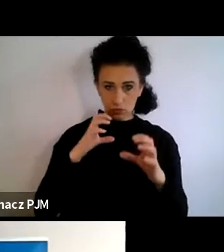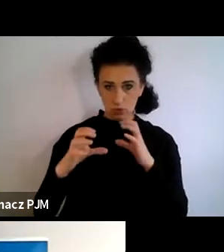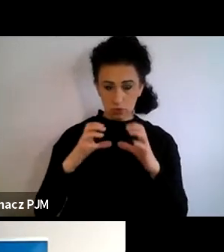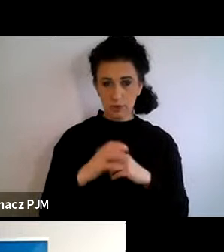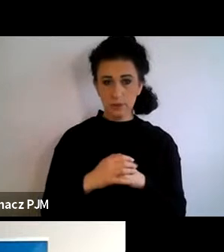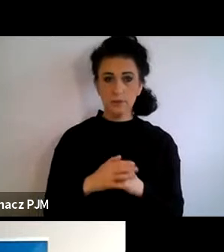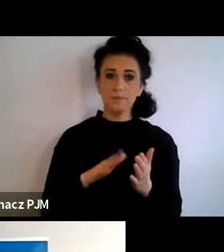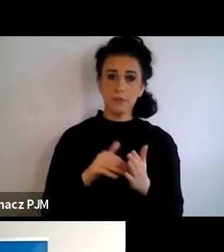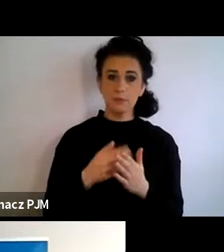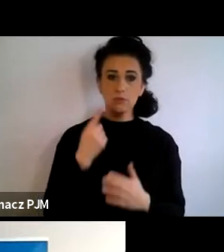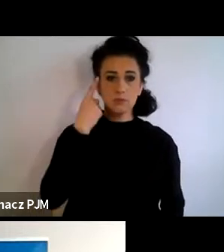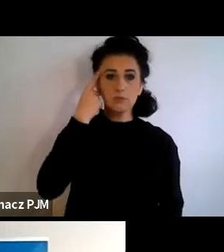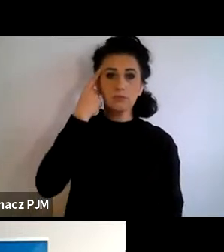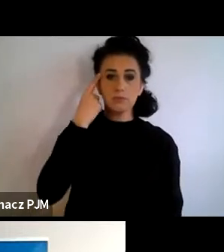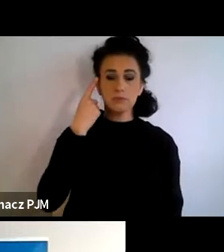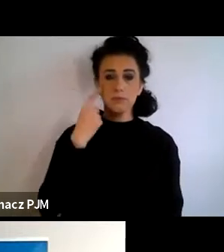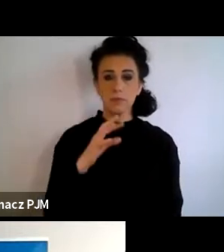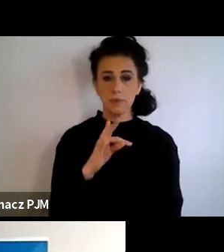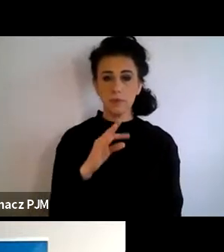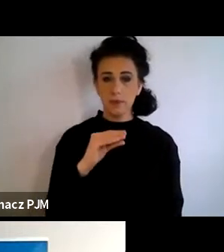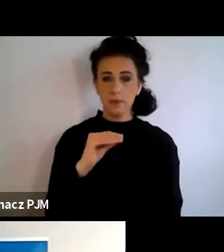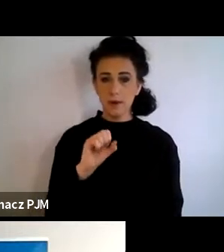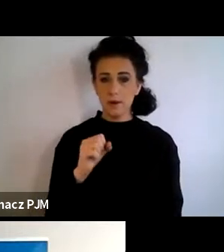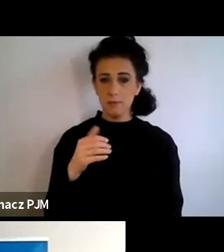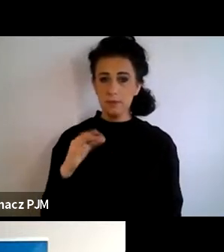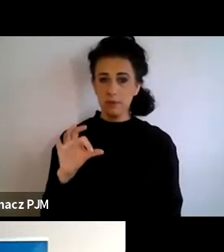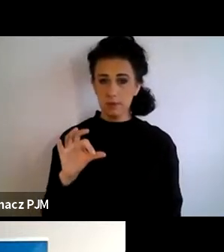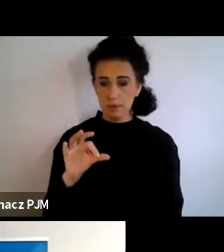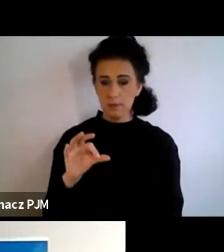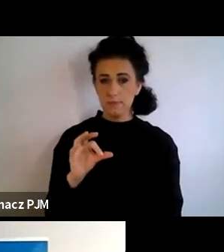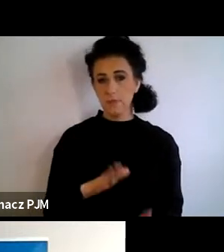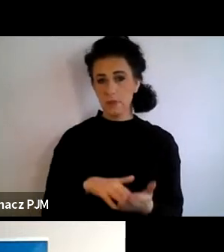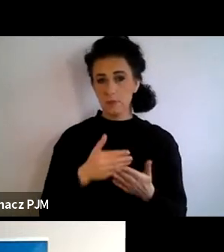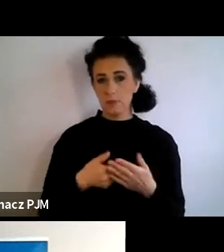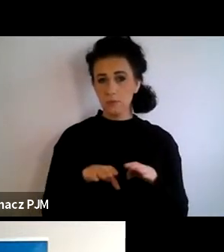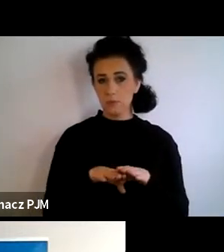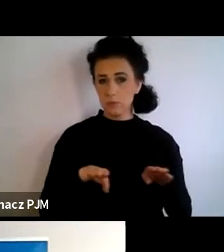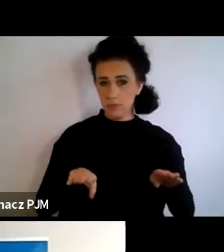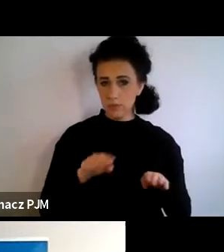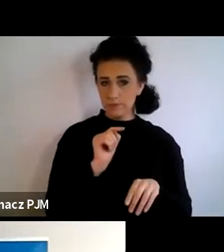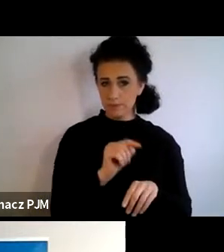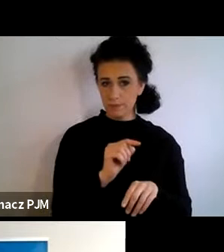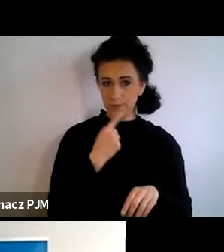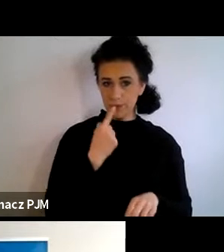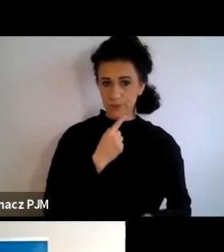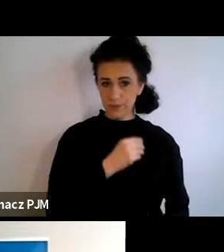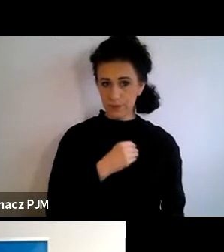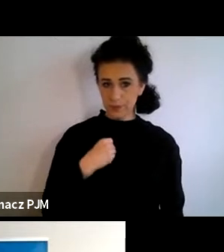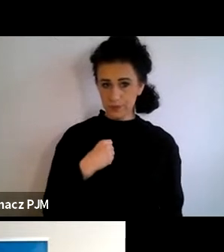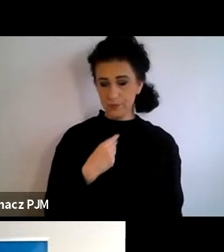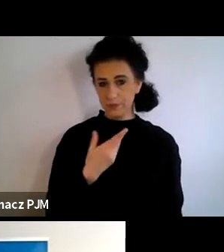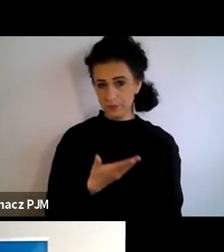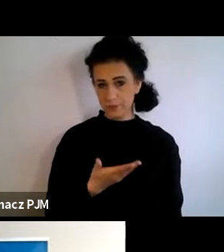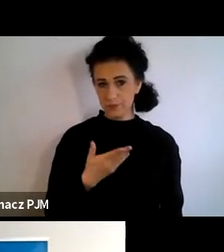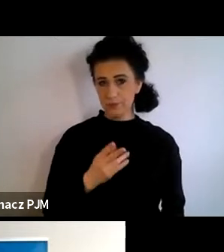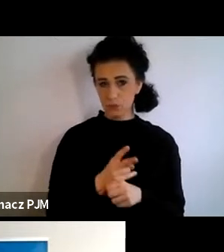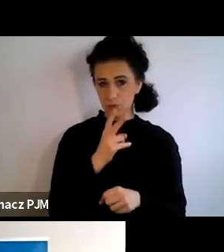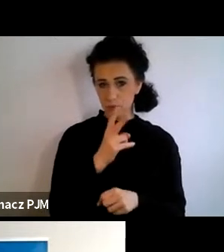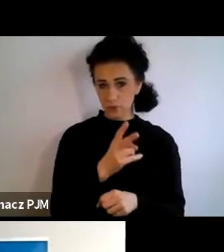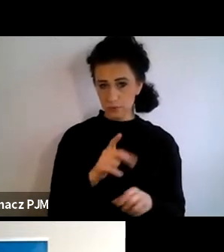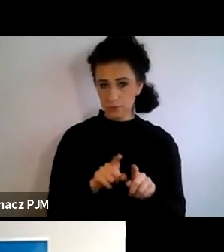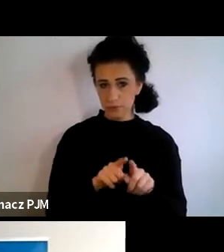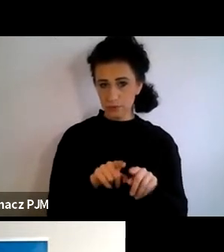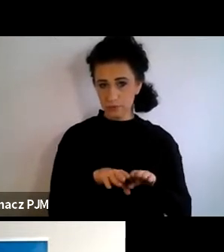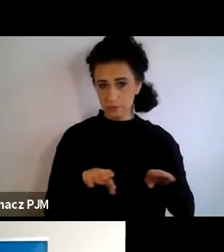tak jak wspominałem, Microsoft Teams jest w tym momencie z uwagi na język polski i na dostępność tej